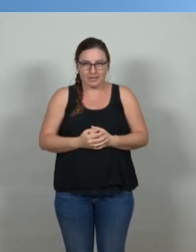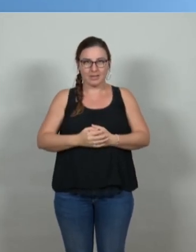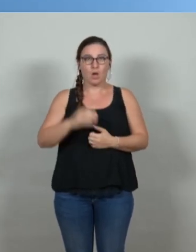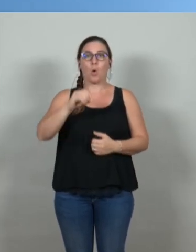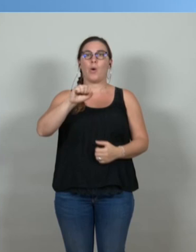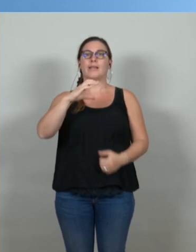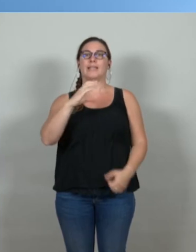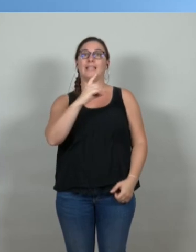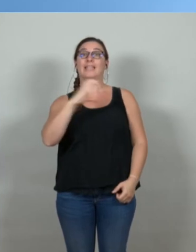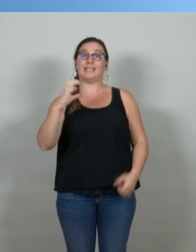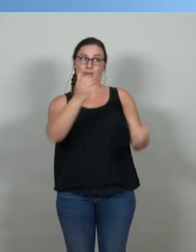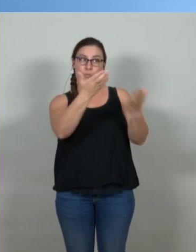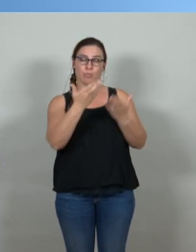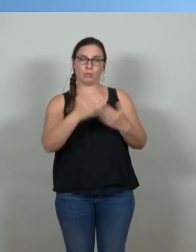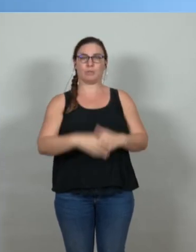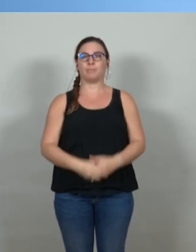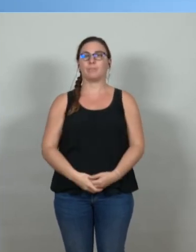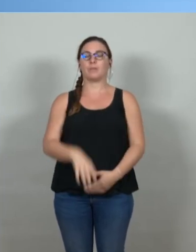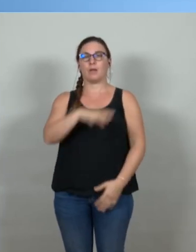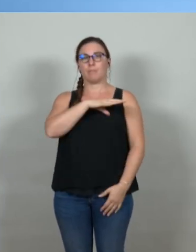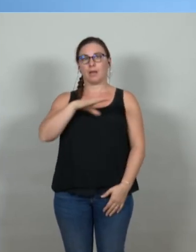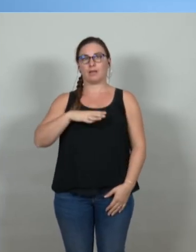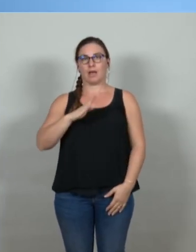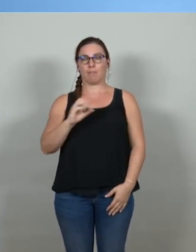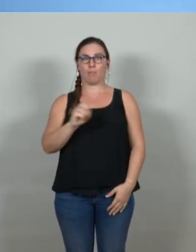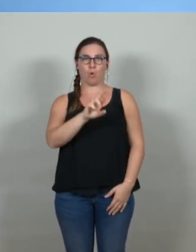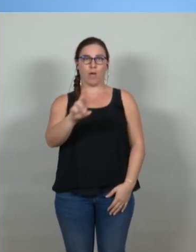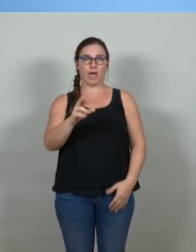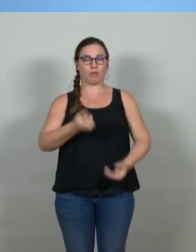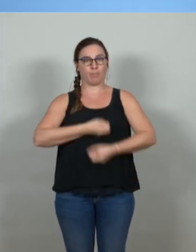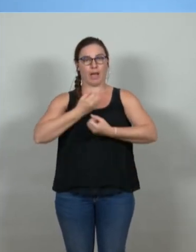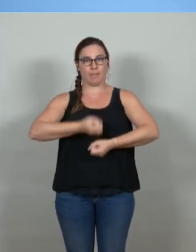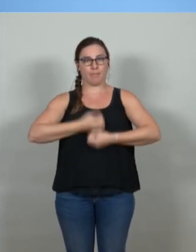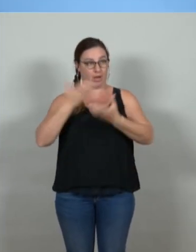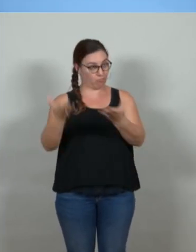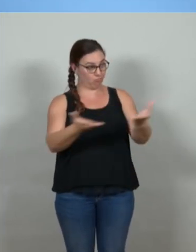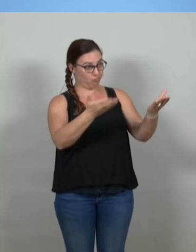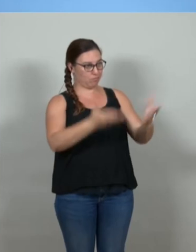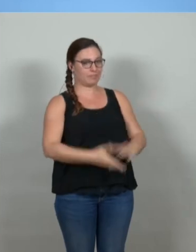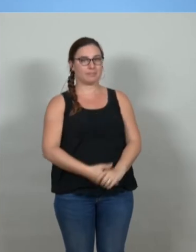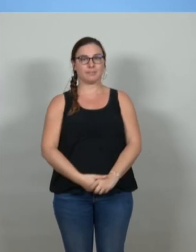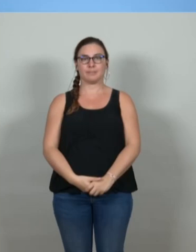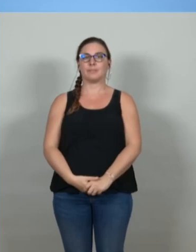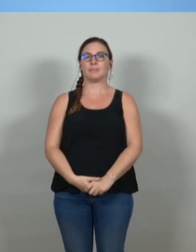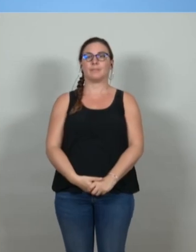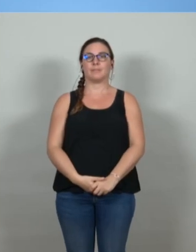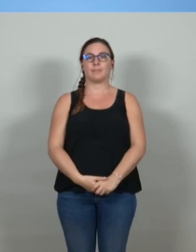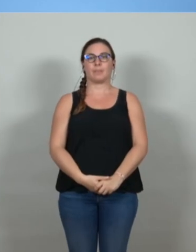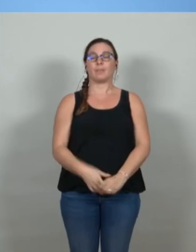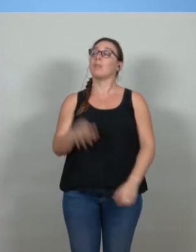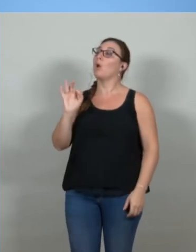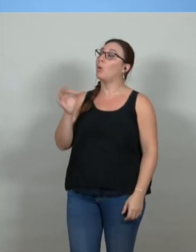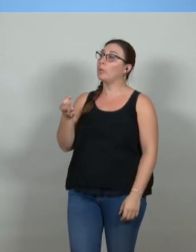OSC DDC c'est Madame Boer qui le défend vous avez la parole oui